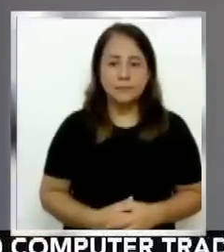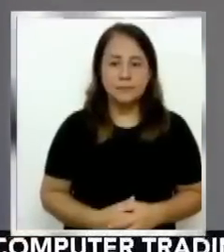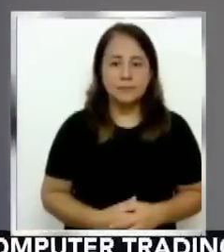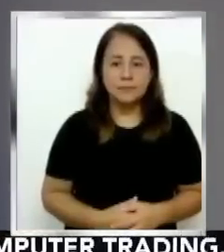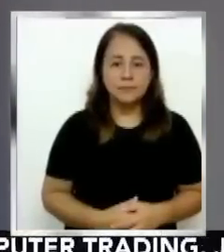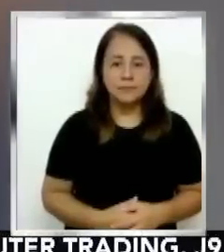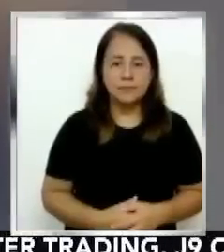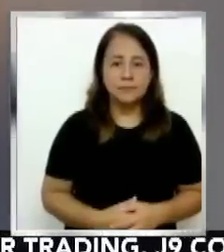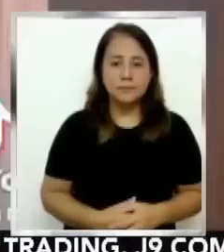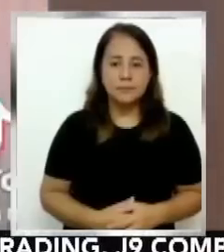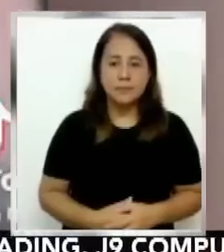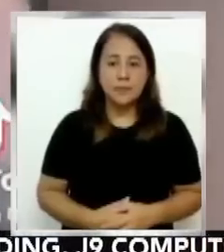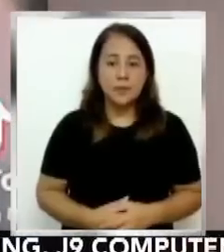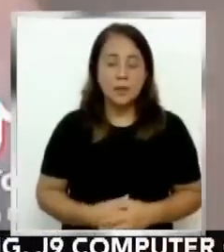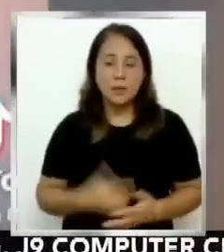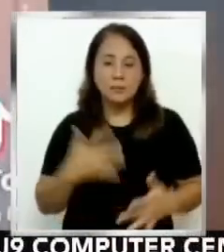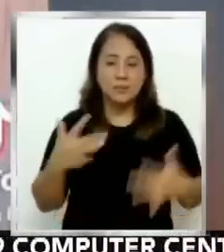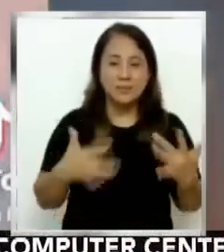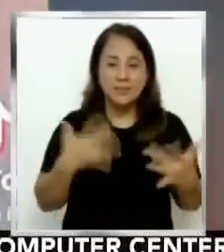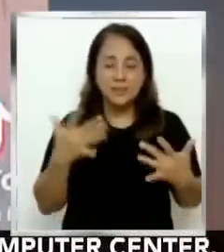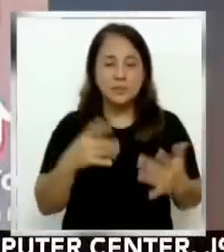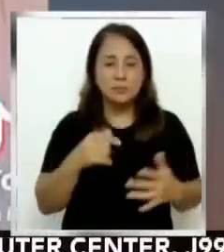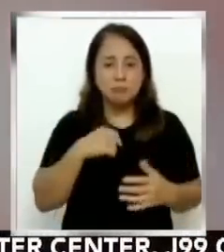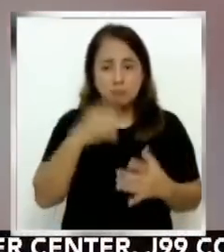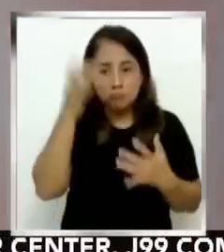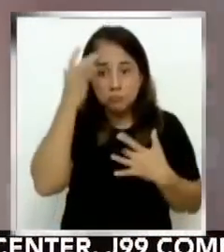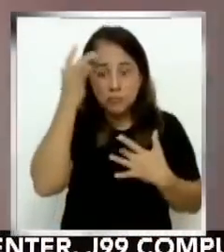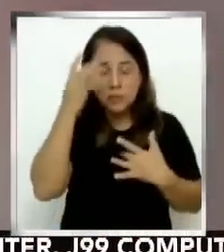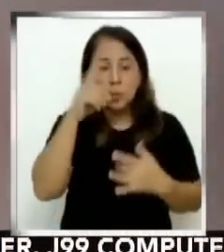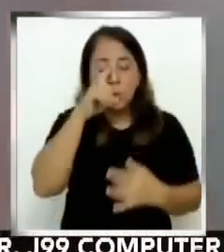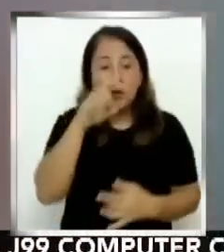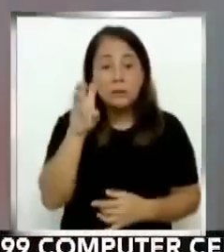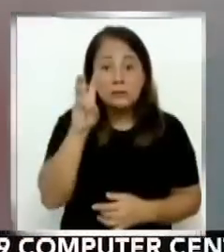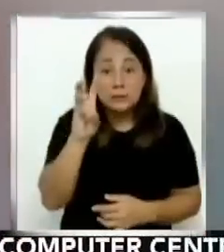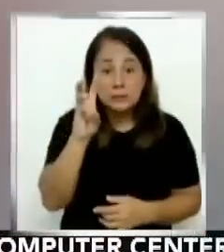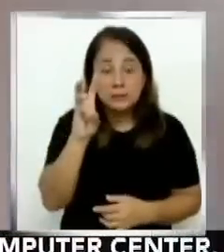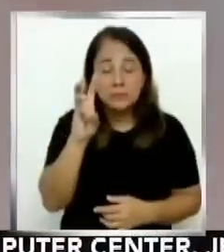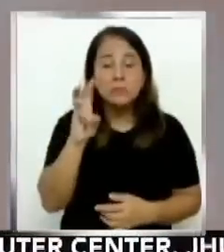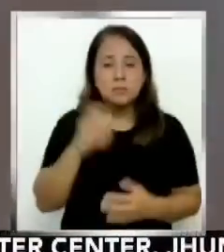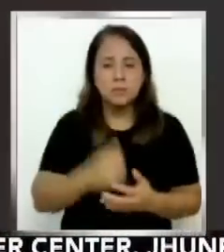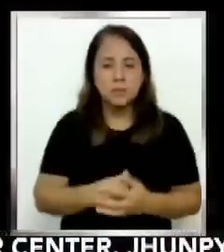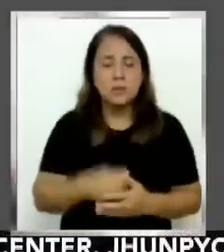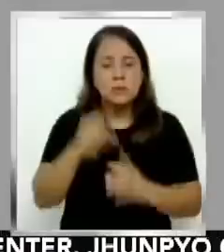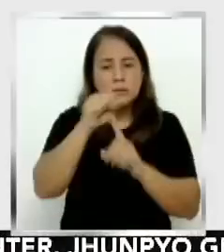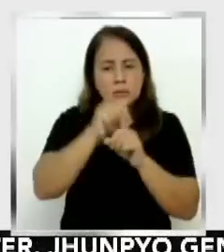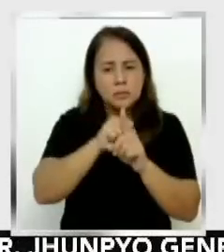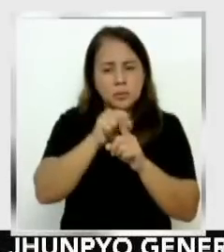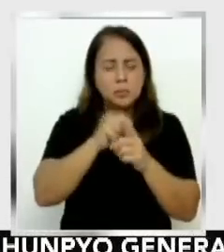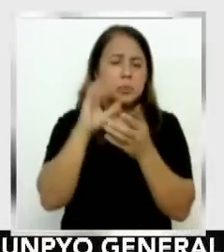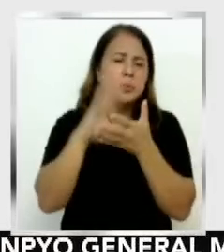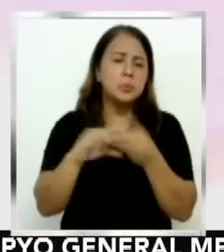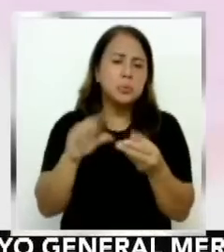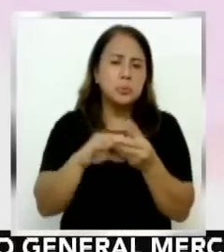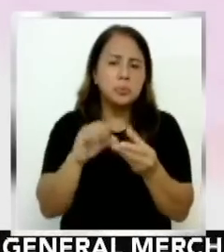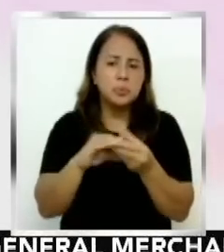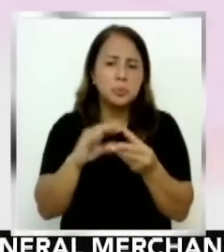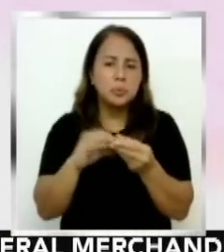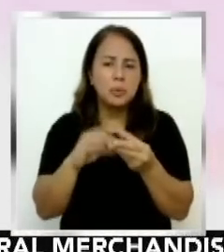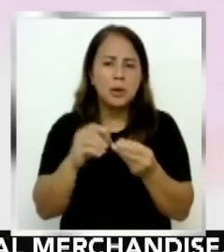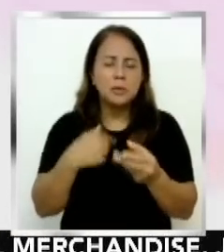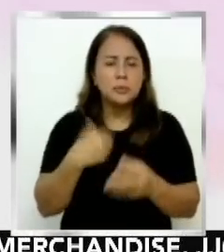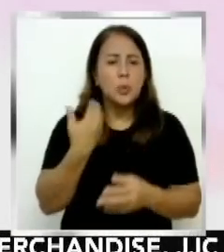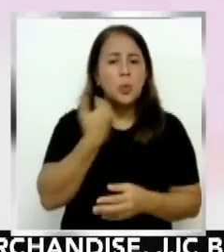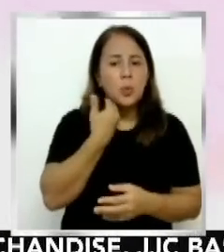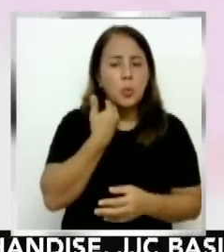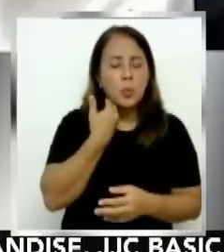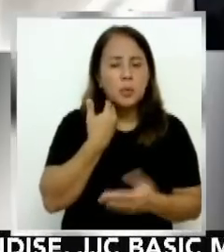Masigla at di sakitin ang 6 years old na si Jin Lei. Noong Setyembre, kwento ni Mami Ludelin, nilagnat ang bata. Pero matapos